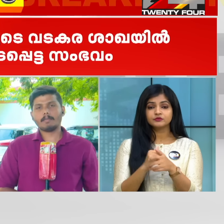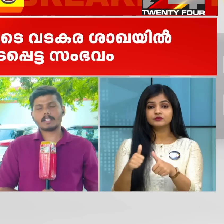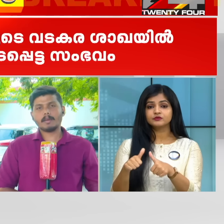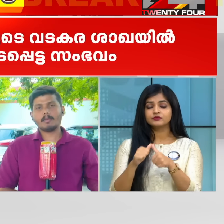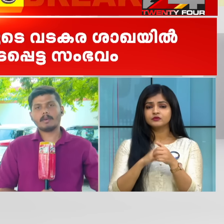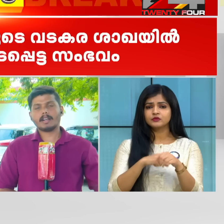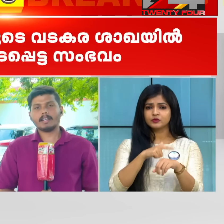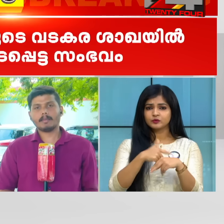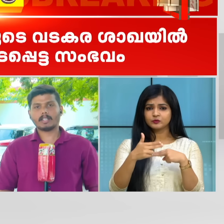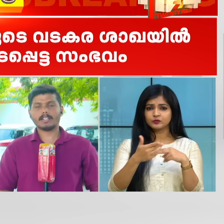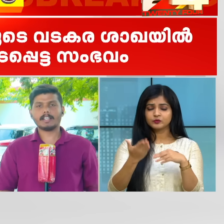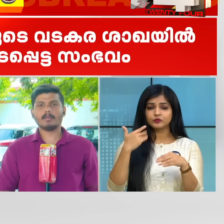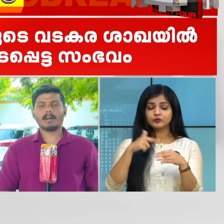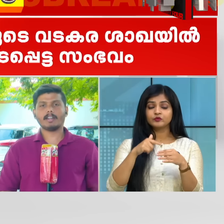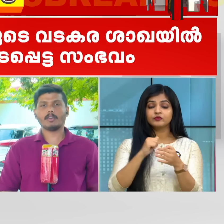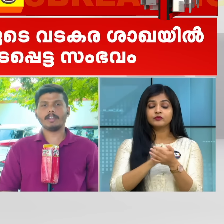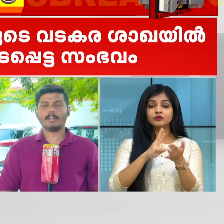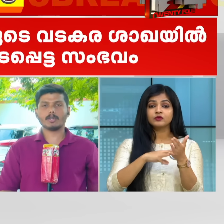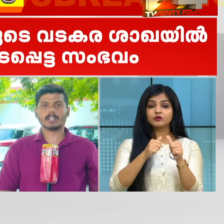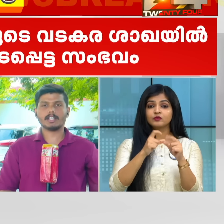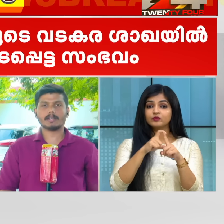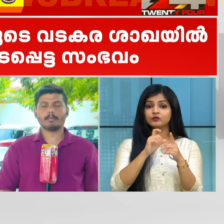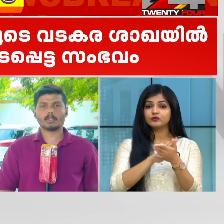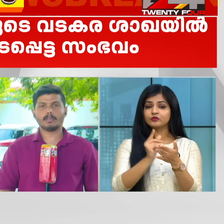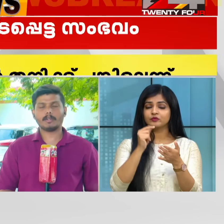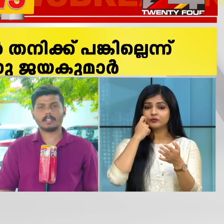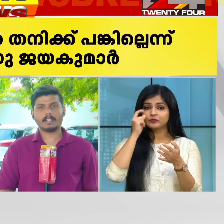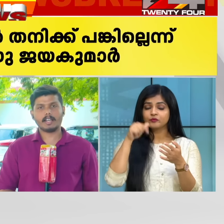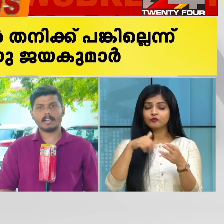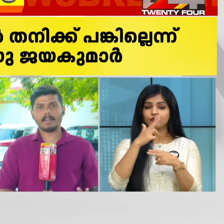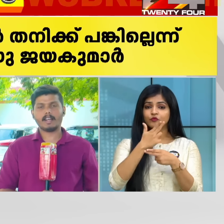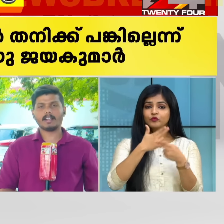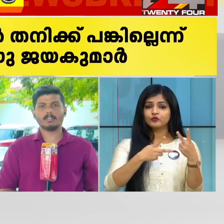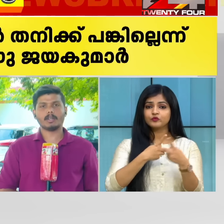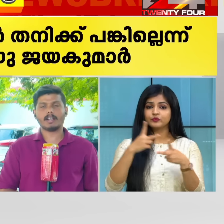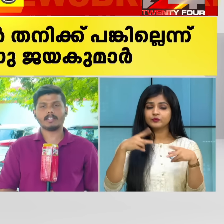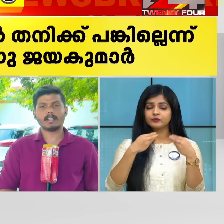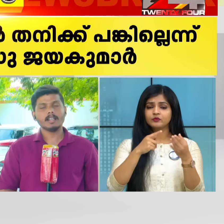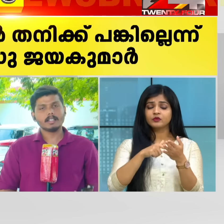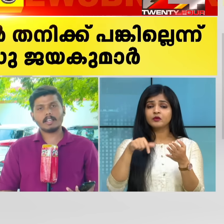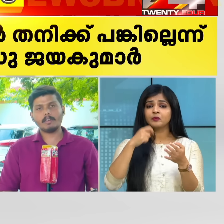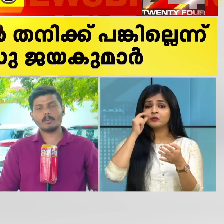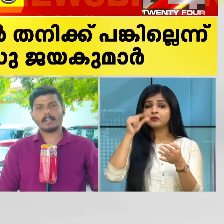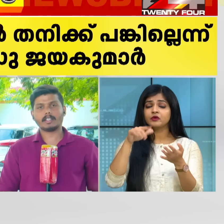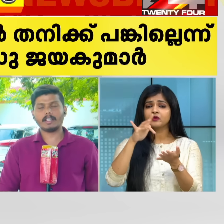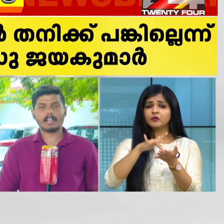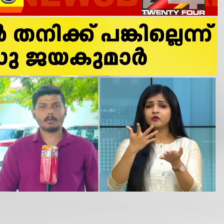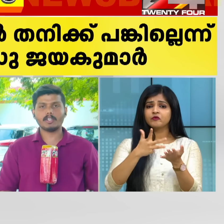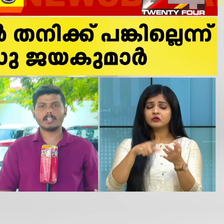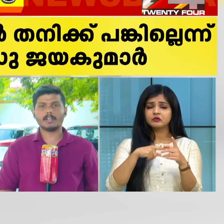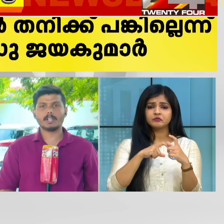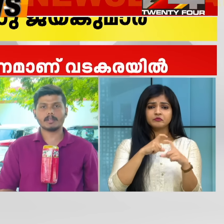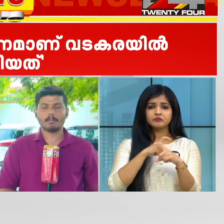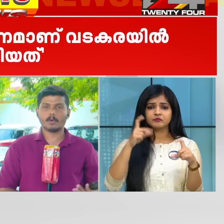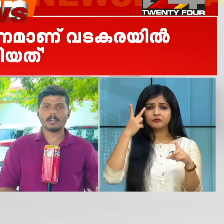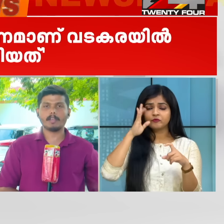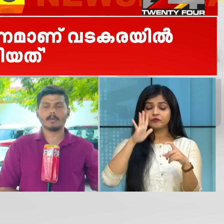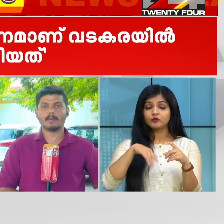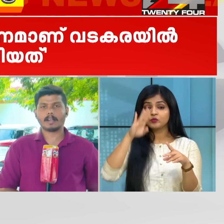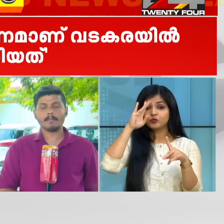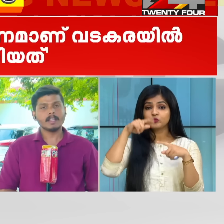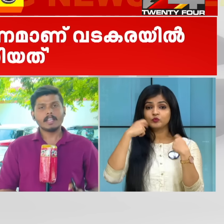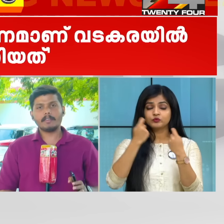അല്പസമയം മുൻപാണ് ഈ മധ ജയകുമാറിന്റെ ഒരു വീഡിയോ സന്ദേശം പുറത്തു വരുന്നത്. ഇയാൾ എവിടെയാണ് എന്നുള്ള കാര്യത്തിൽ നിലവിലൊരു വ്യക്തതയില്ല. പോലീസിന്റെ അന്വേഷണം